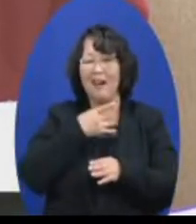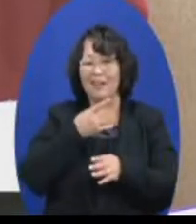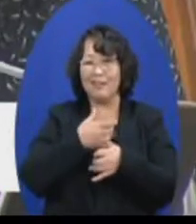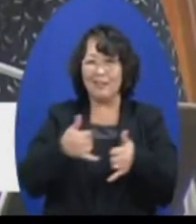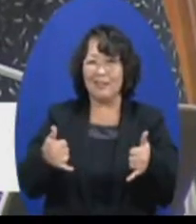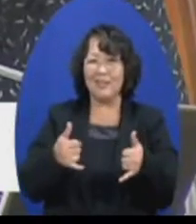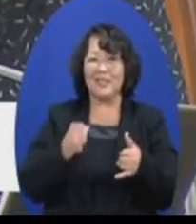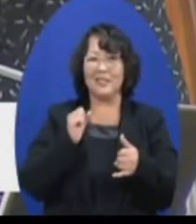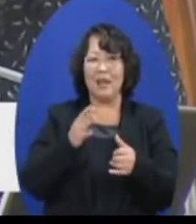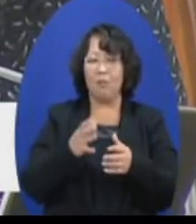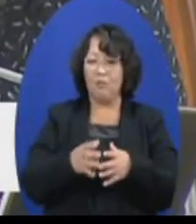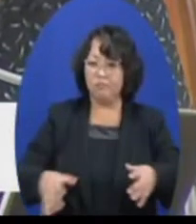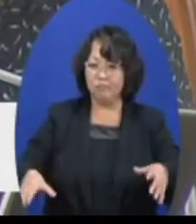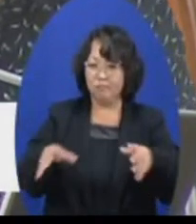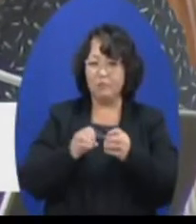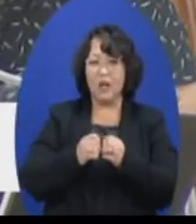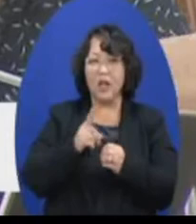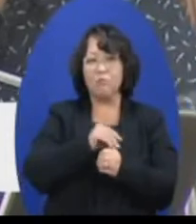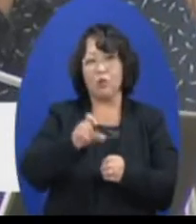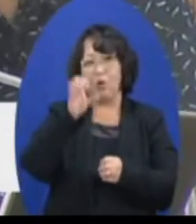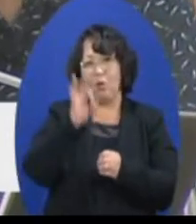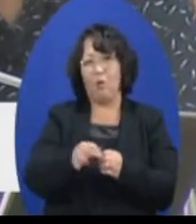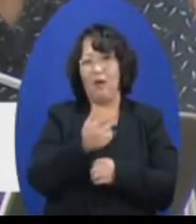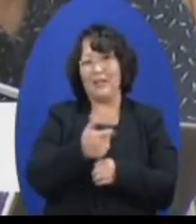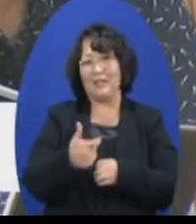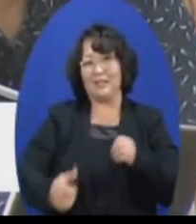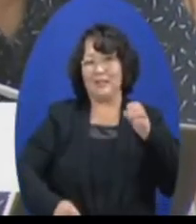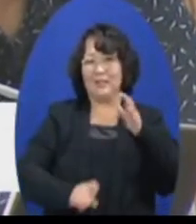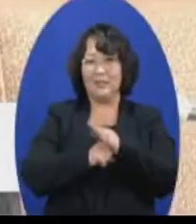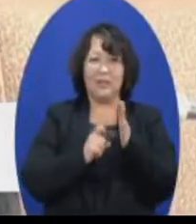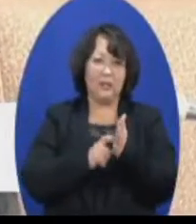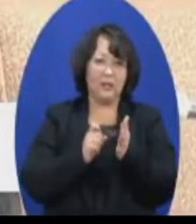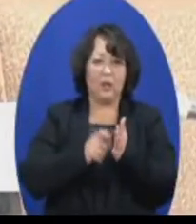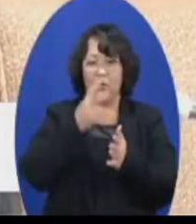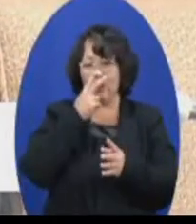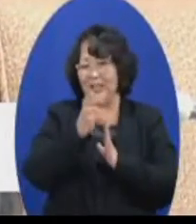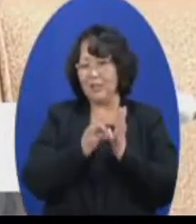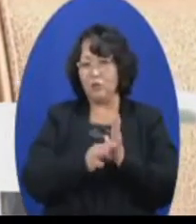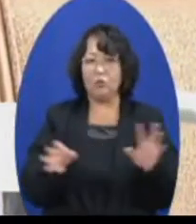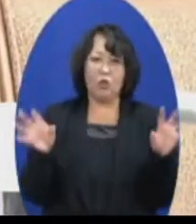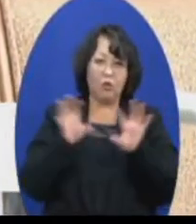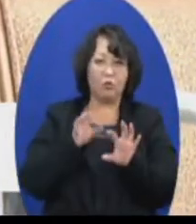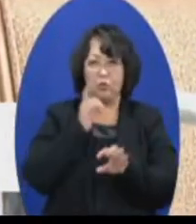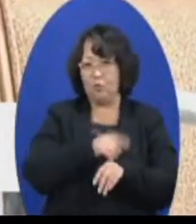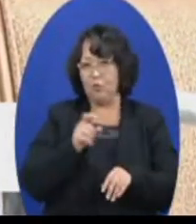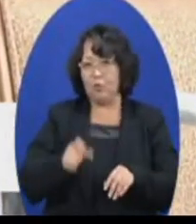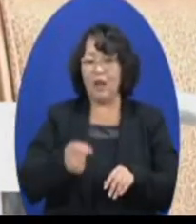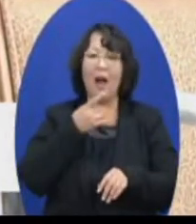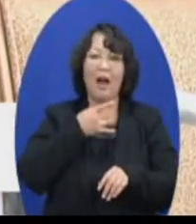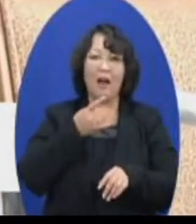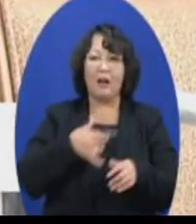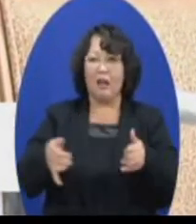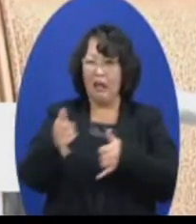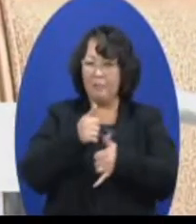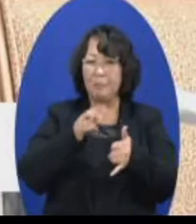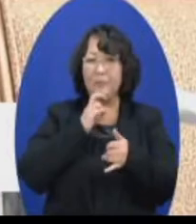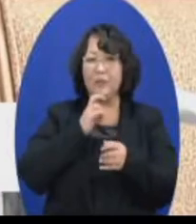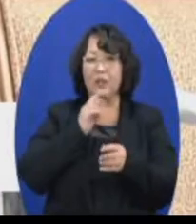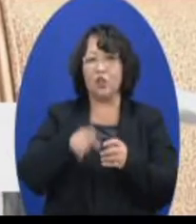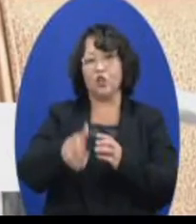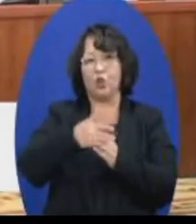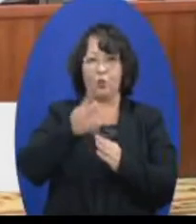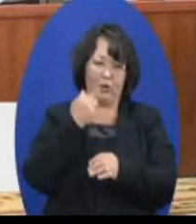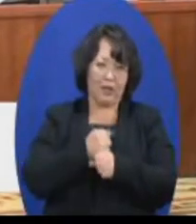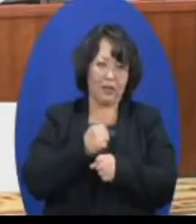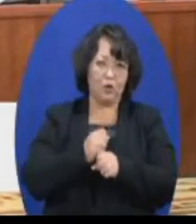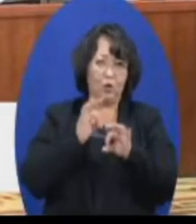цогтууруулах ундаа савлалтын хэмжээнд хязгаарлалт тогтооё гэсэн байр суурьтай байна. Хилцүүлэгт оролцогчдын хувьд ч архитан согтуурахтаа тэмцэх